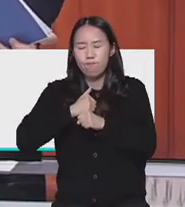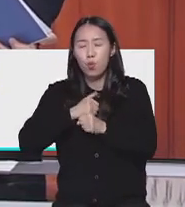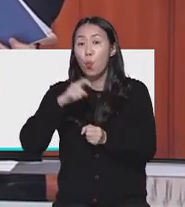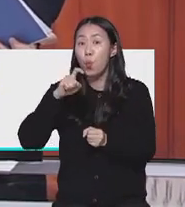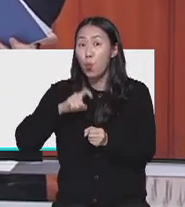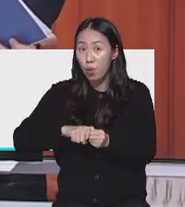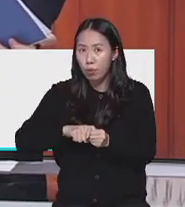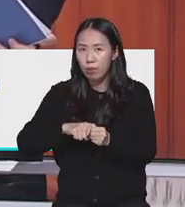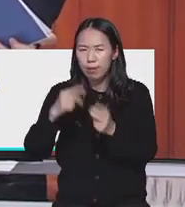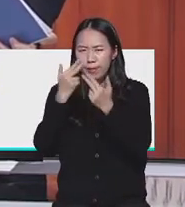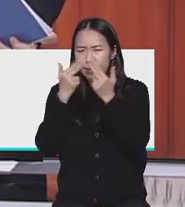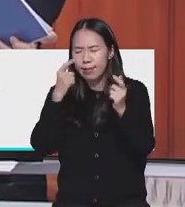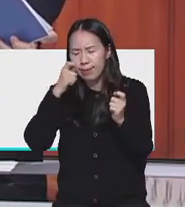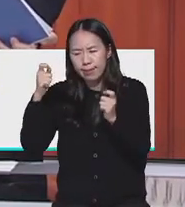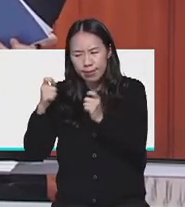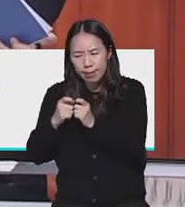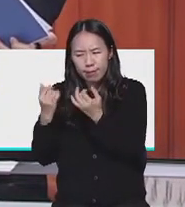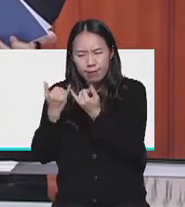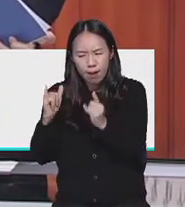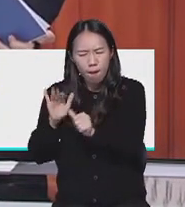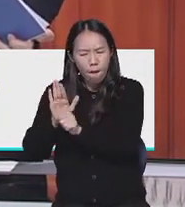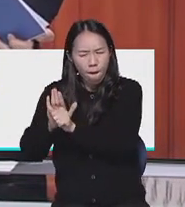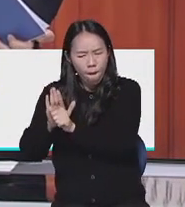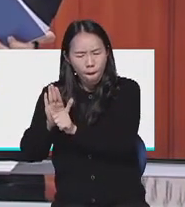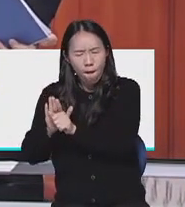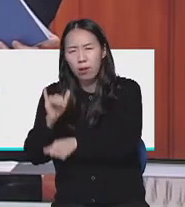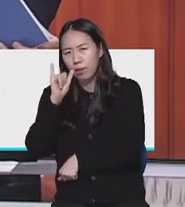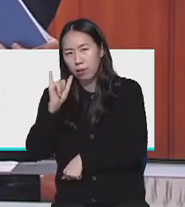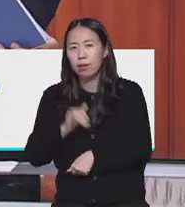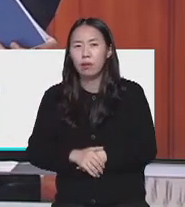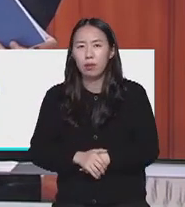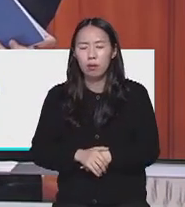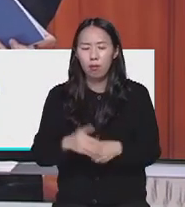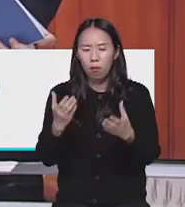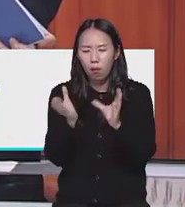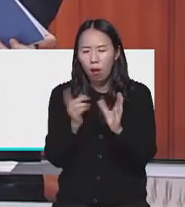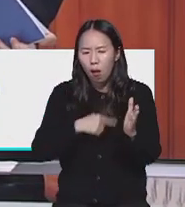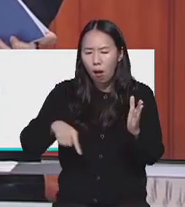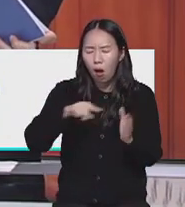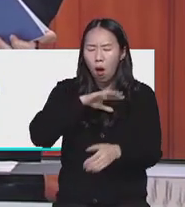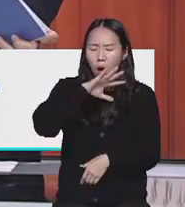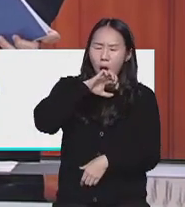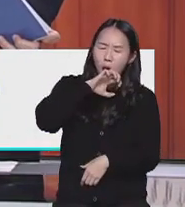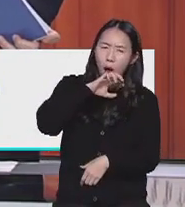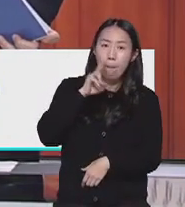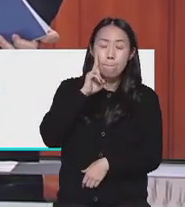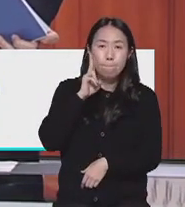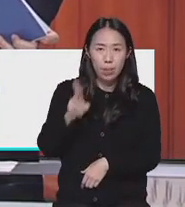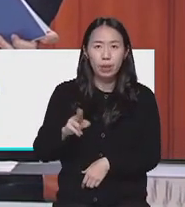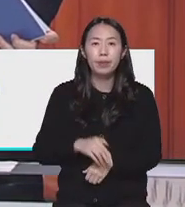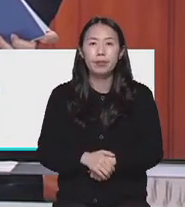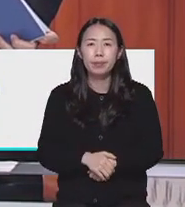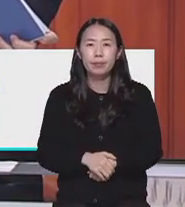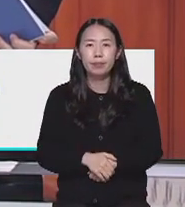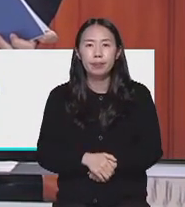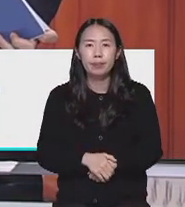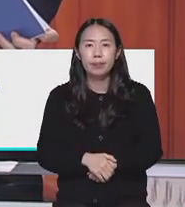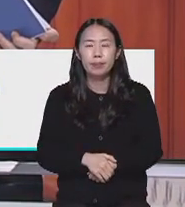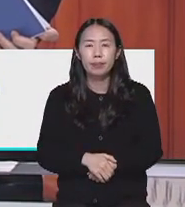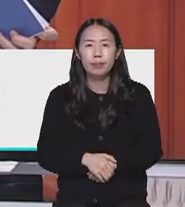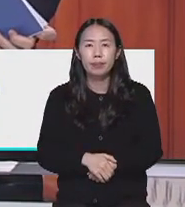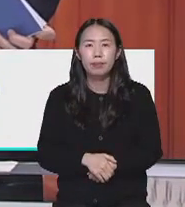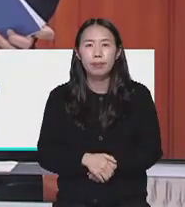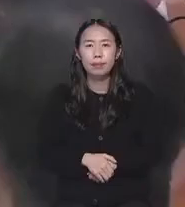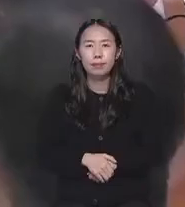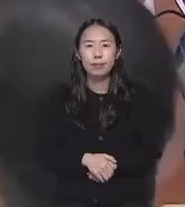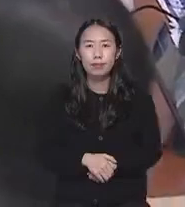노골적으로 친명을 밀어주는 무리수도 마다하지 않는다는 건데요. 당내 반발이 확산하고 있습니다. 이어서 정경원 기자입니다.